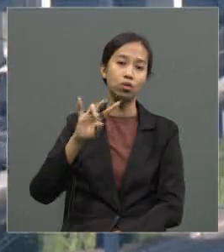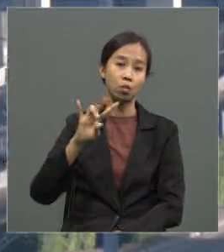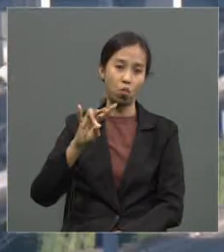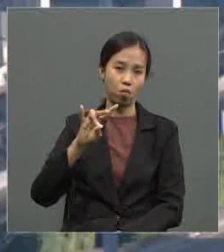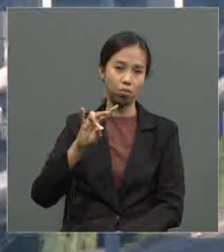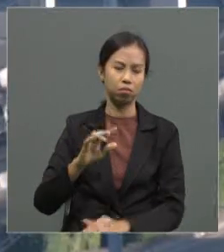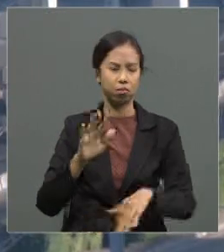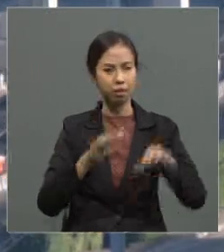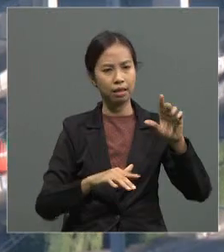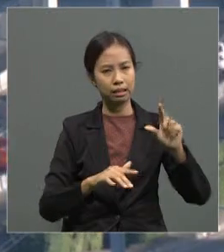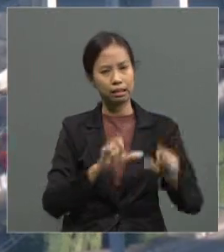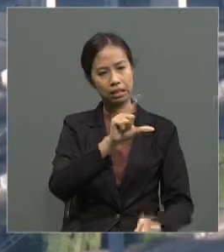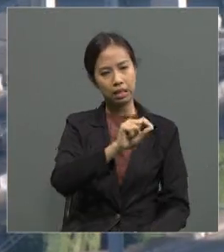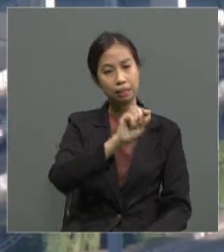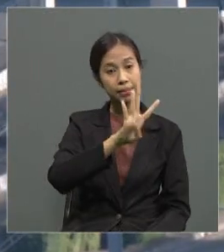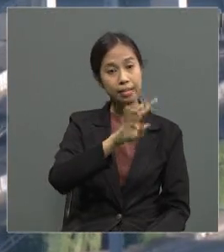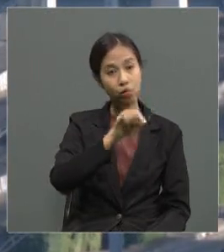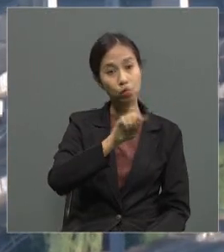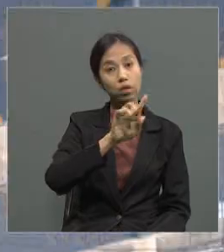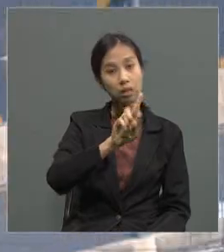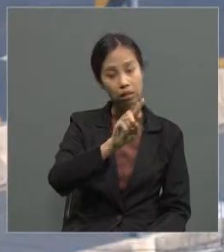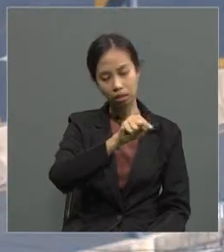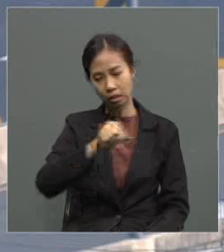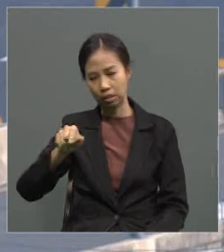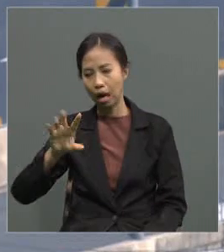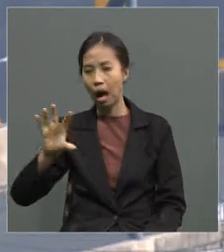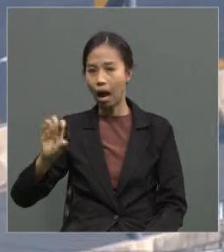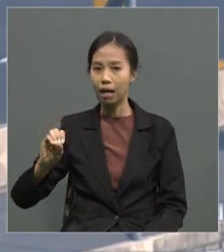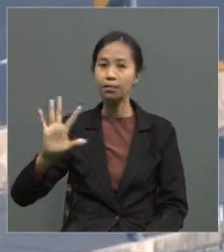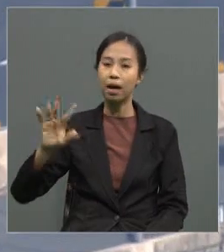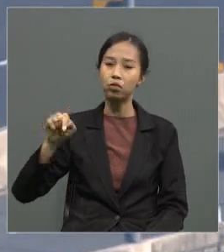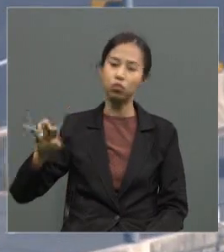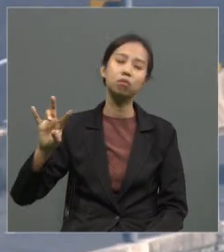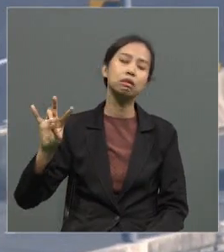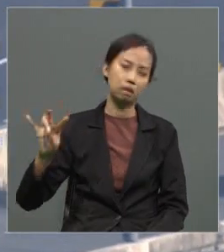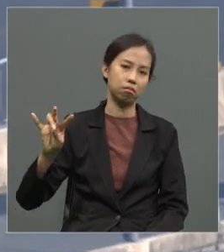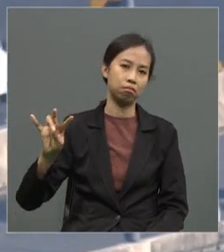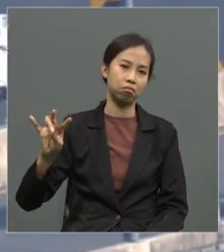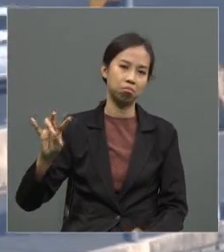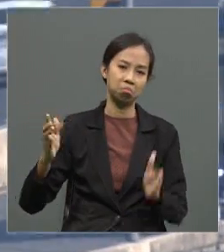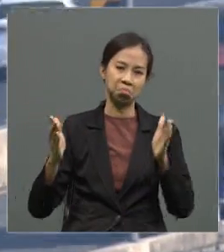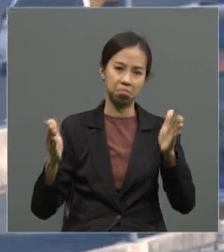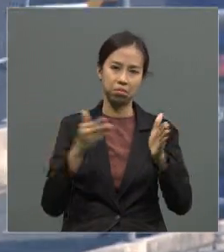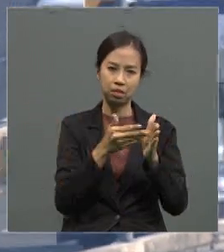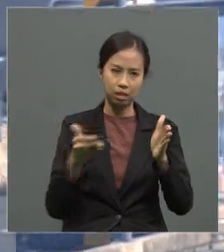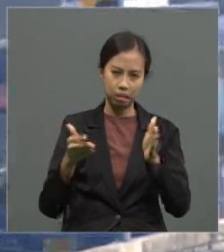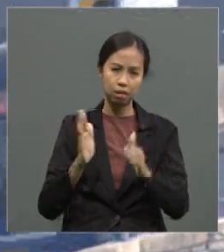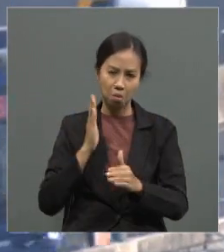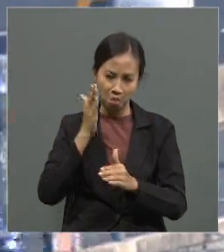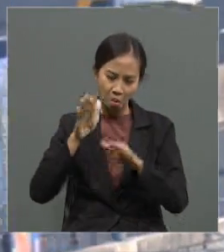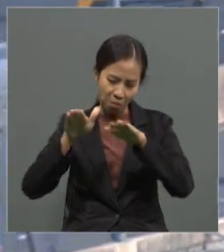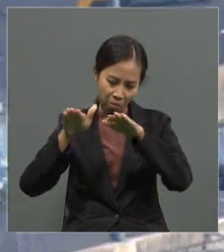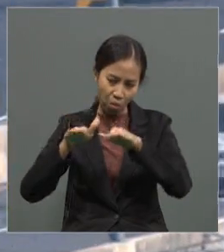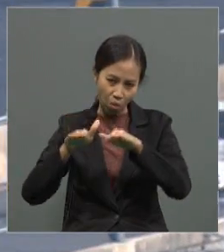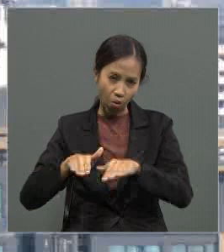ระหว่าง 24.1ไปจนถึง 55.7ไมโครกรัมต่อลูกบาทเมตมีแนวโน้มลดลงเมื่อเทียบกับเมื่อ